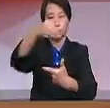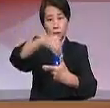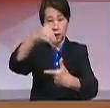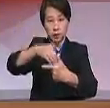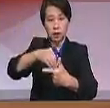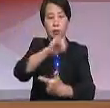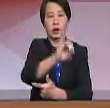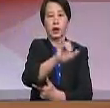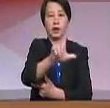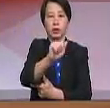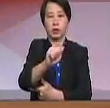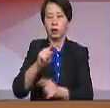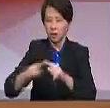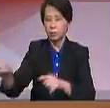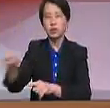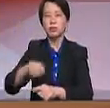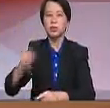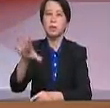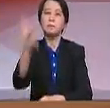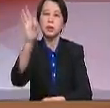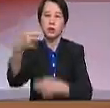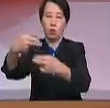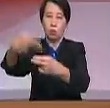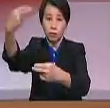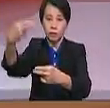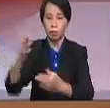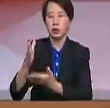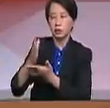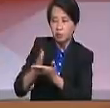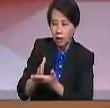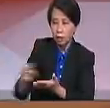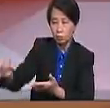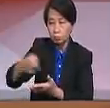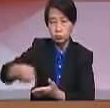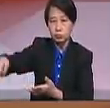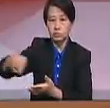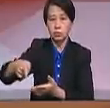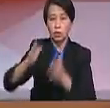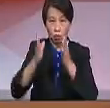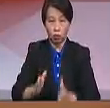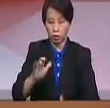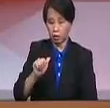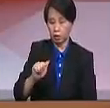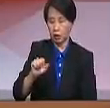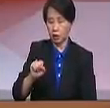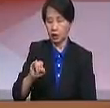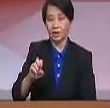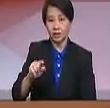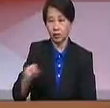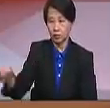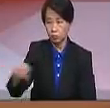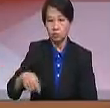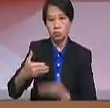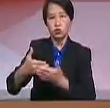ataupun ILA, kebanyakan hotel. Ada di antara mereka sebelum ini yang